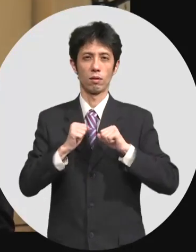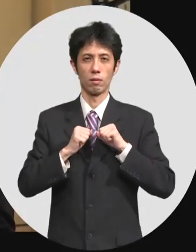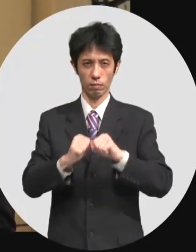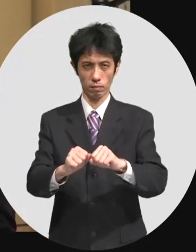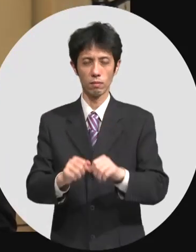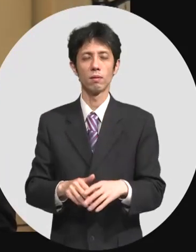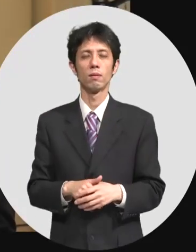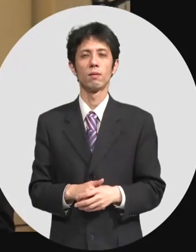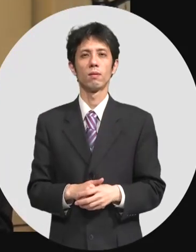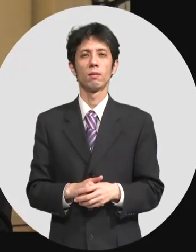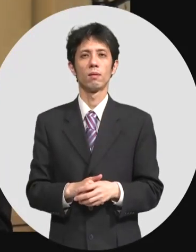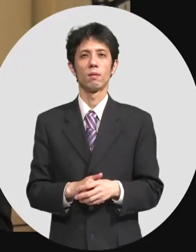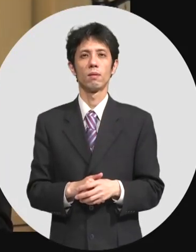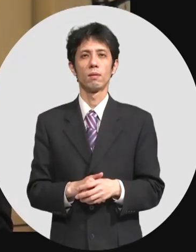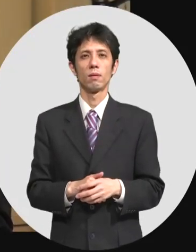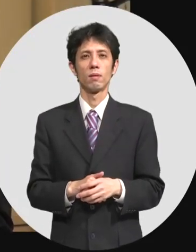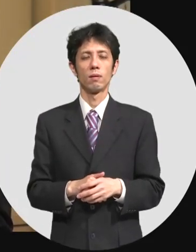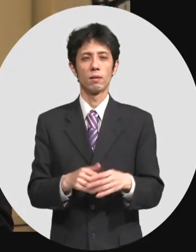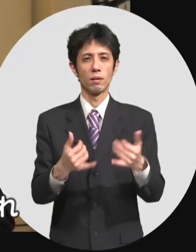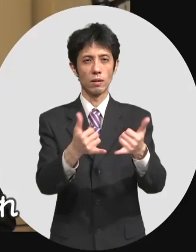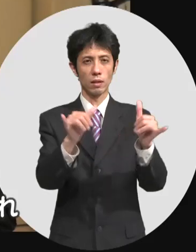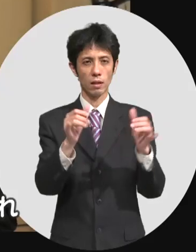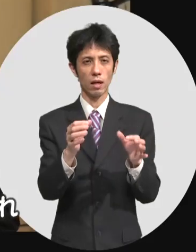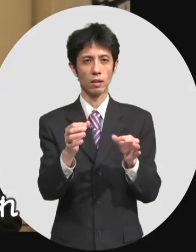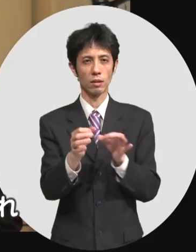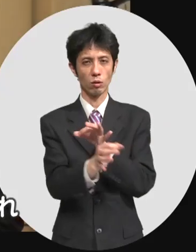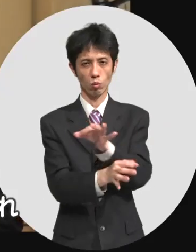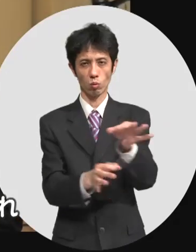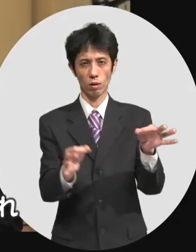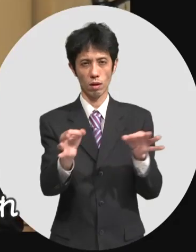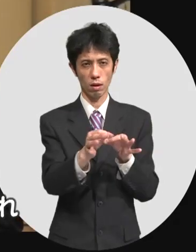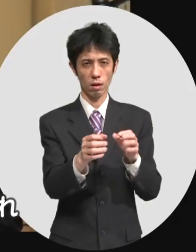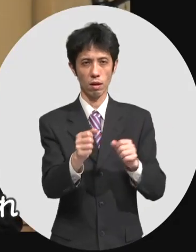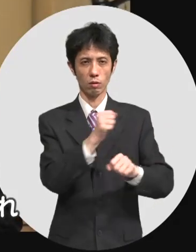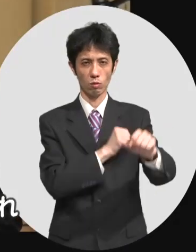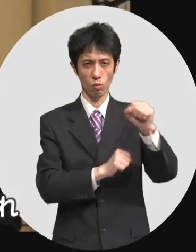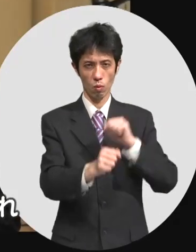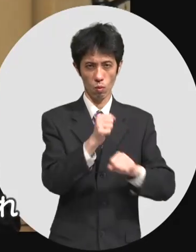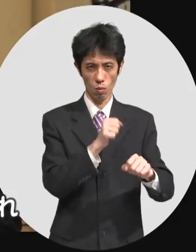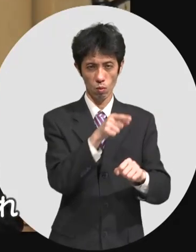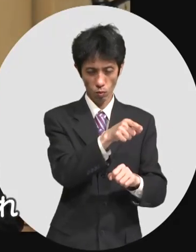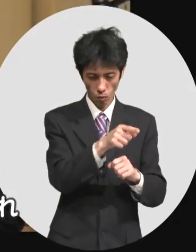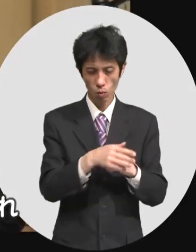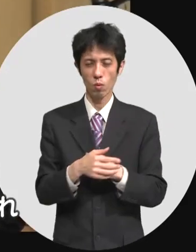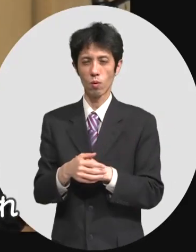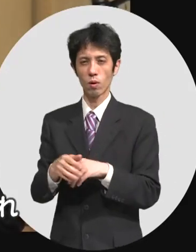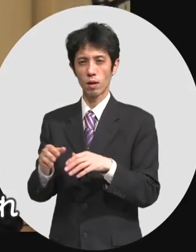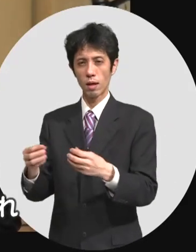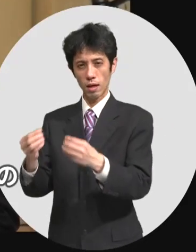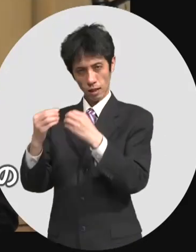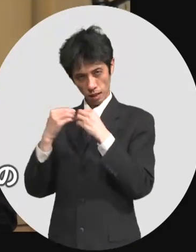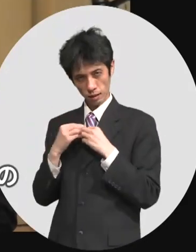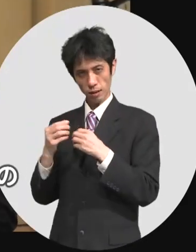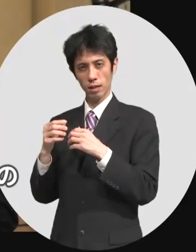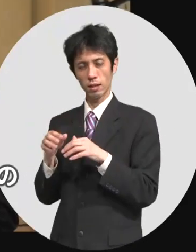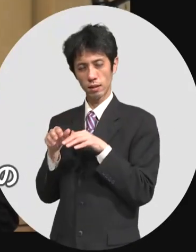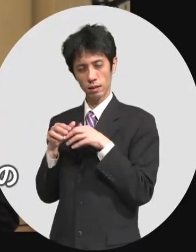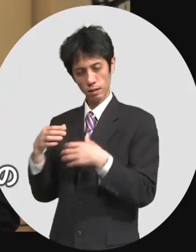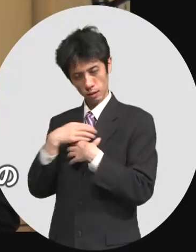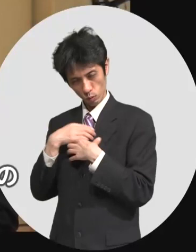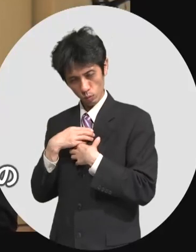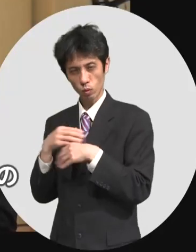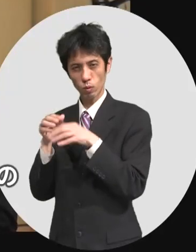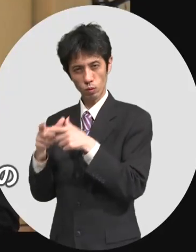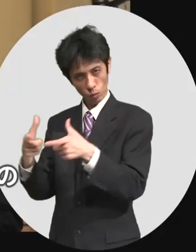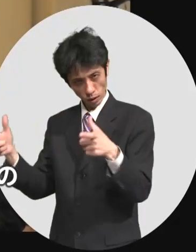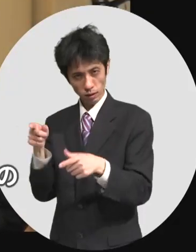て取り組んでいこうということでございます。社会経済活動の維持による人の流れと、一方ではそれに伴う